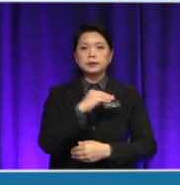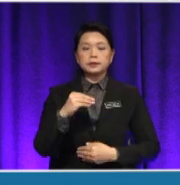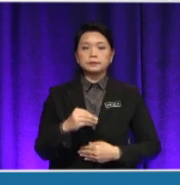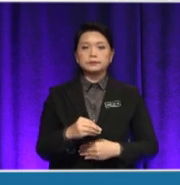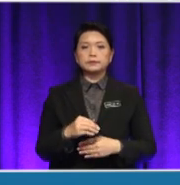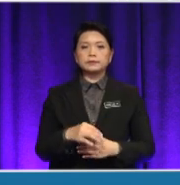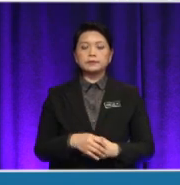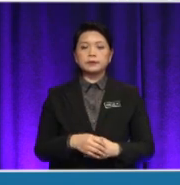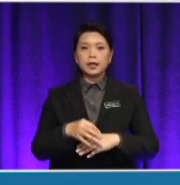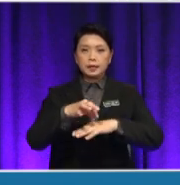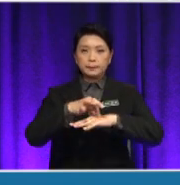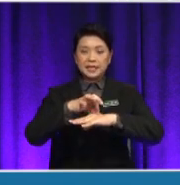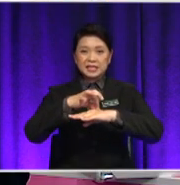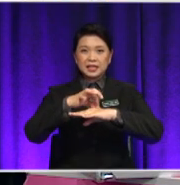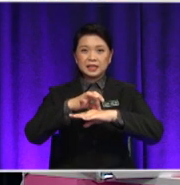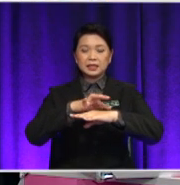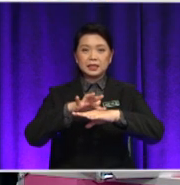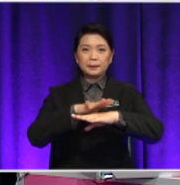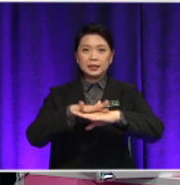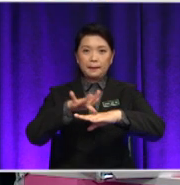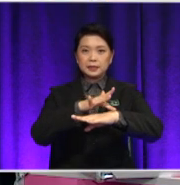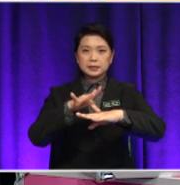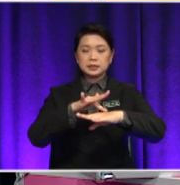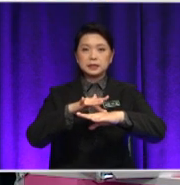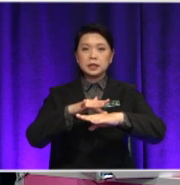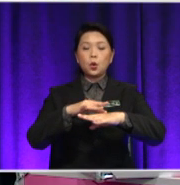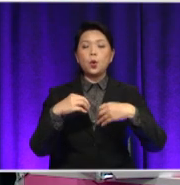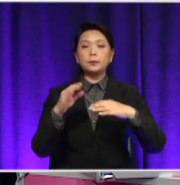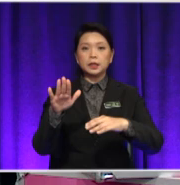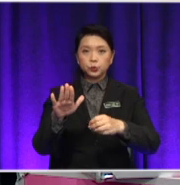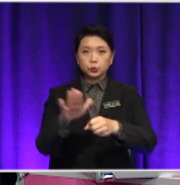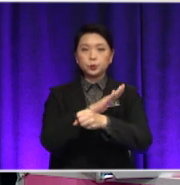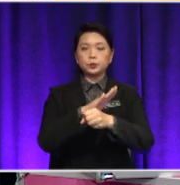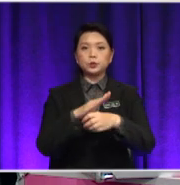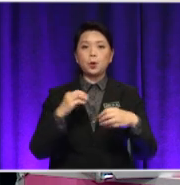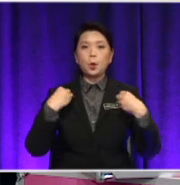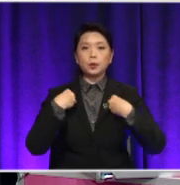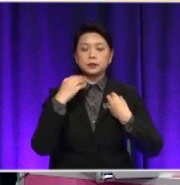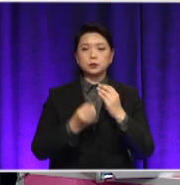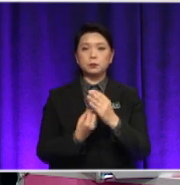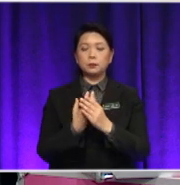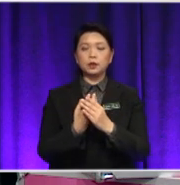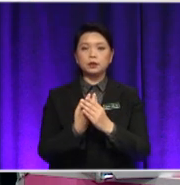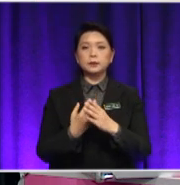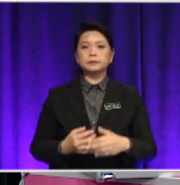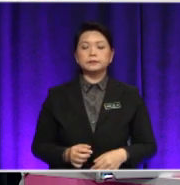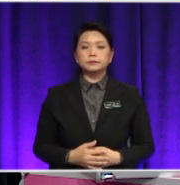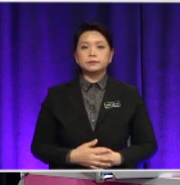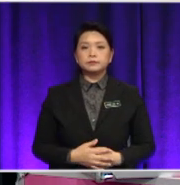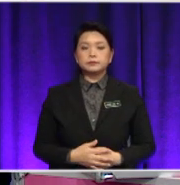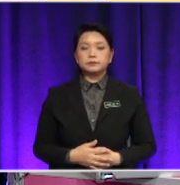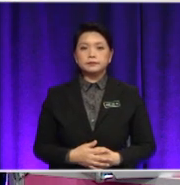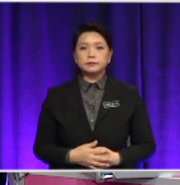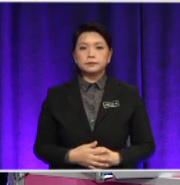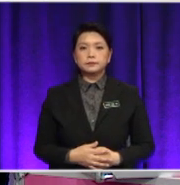melindungi organ tubuh. Okey. Okey. Seterusnya kita tengok. Okey, kecederaan tisu lembut ni macam mana?